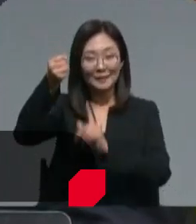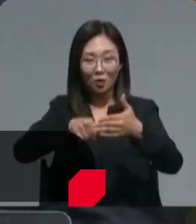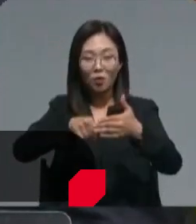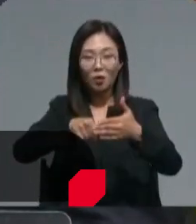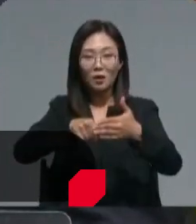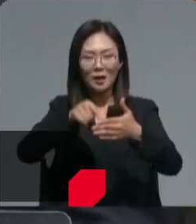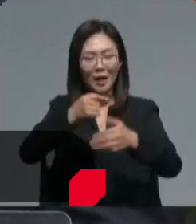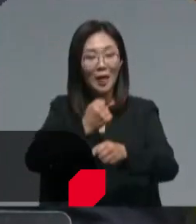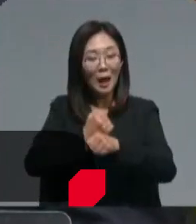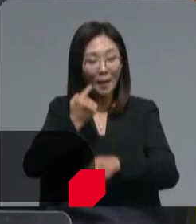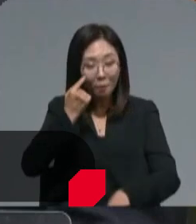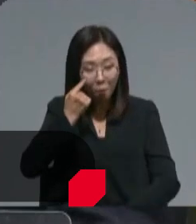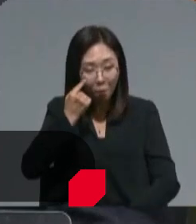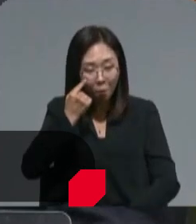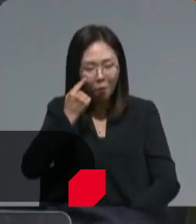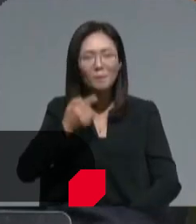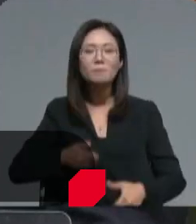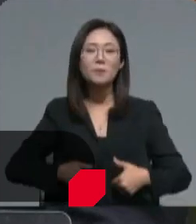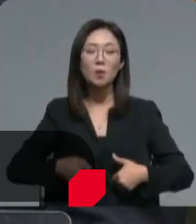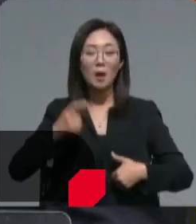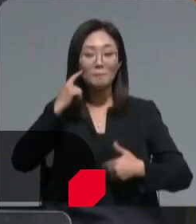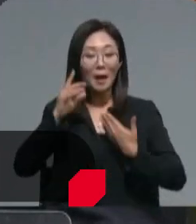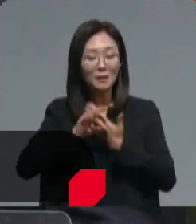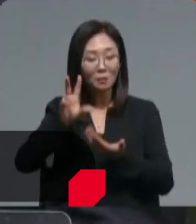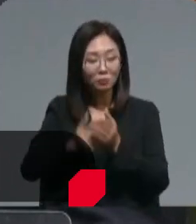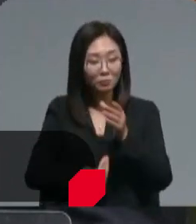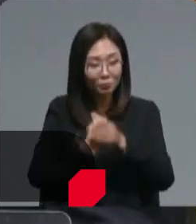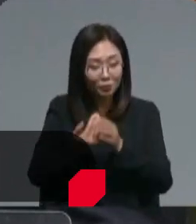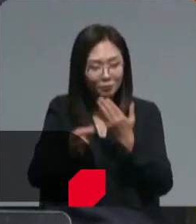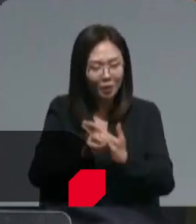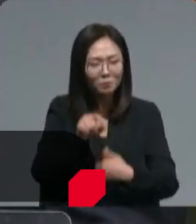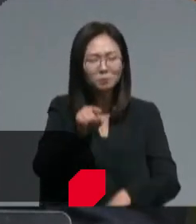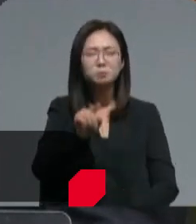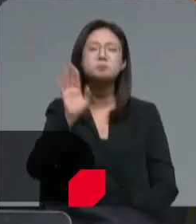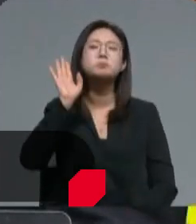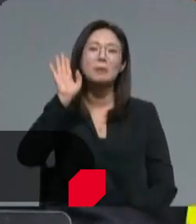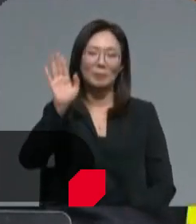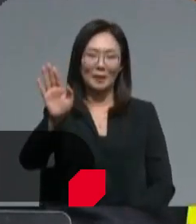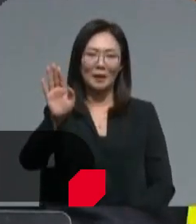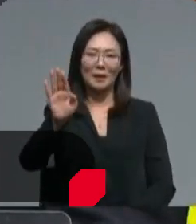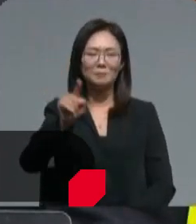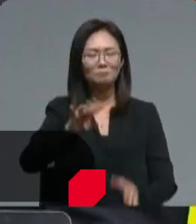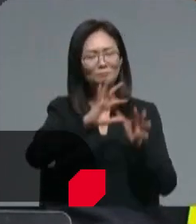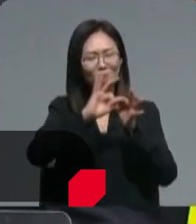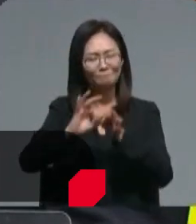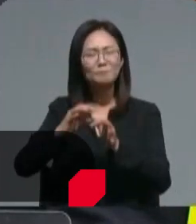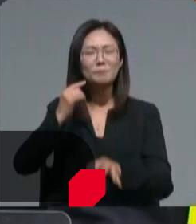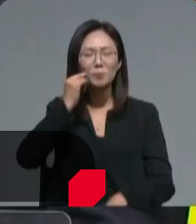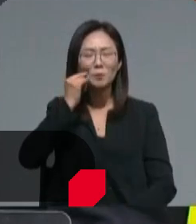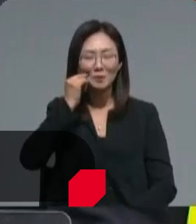공공기관부터 해보는 것이 만약에 여기서 부작용이 나타난다 그러면 아마 더 지속되기